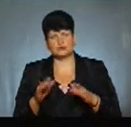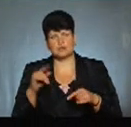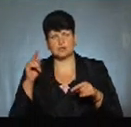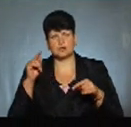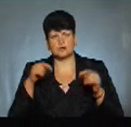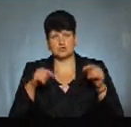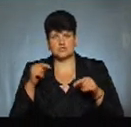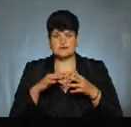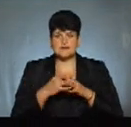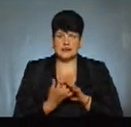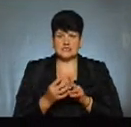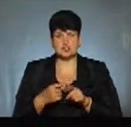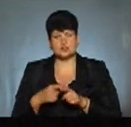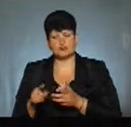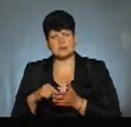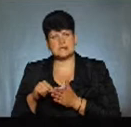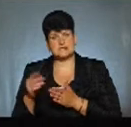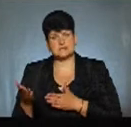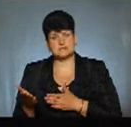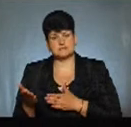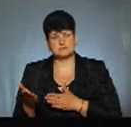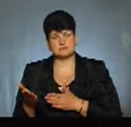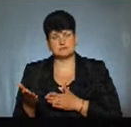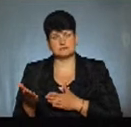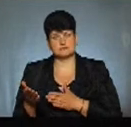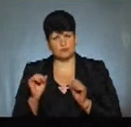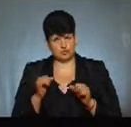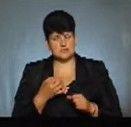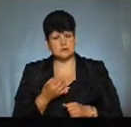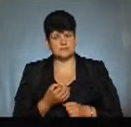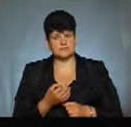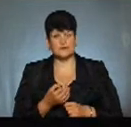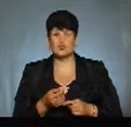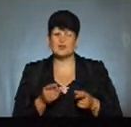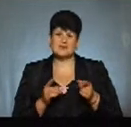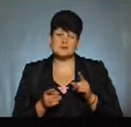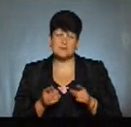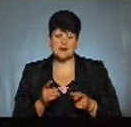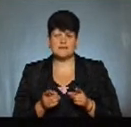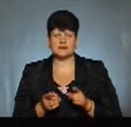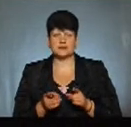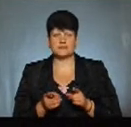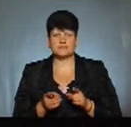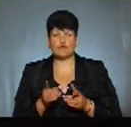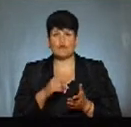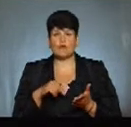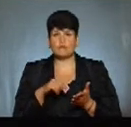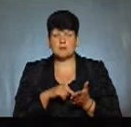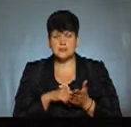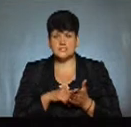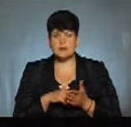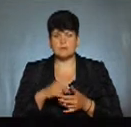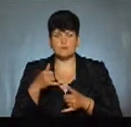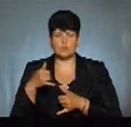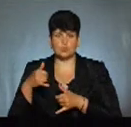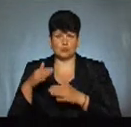сільській місцевості чи в міській? Чи можна так говорити? Насправді, в містах висотні